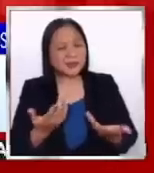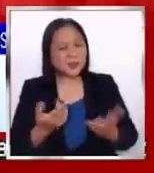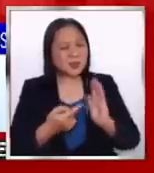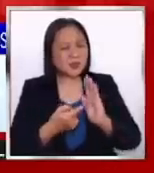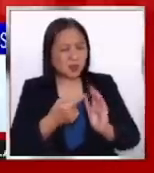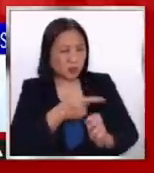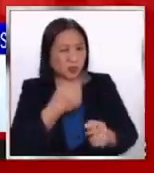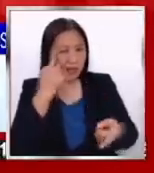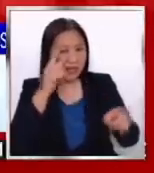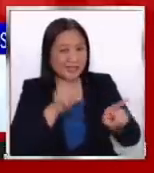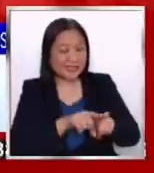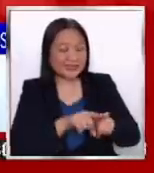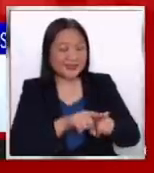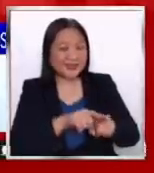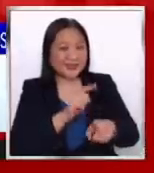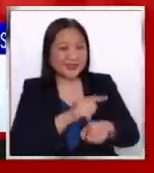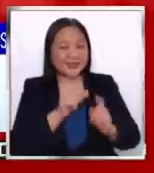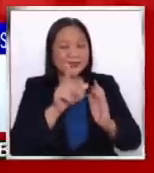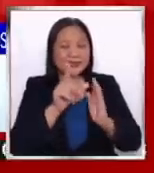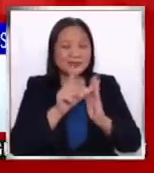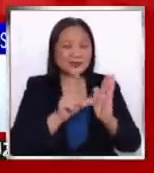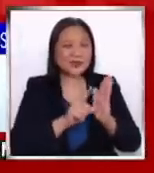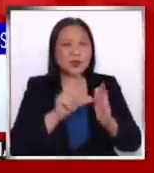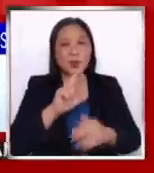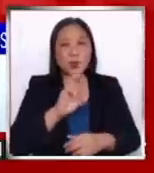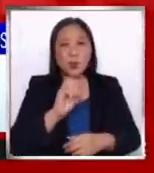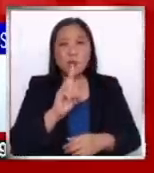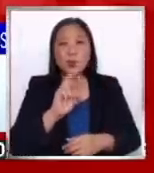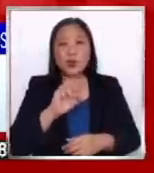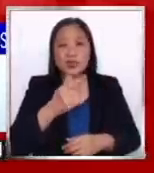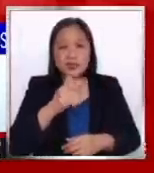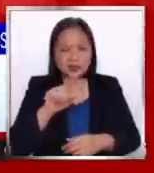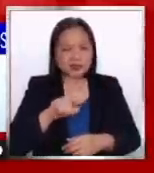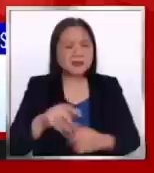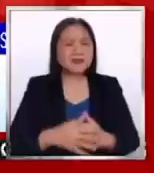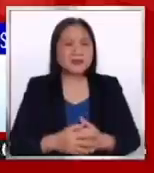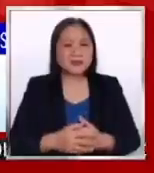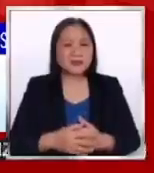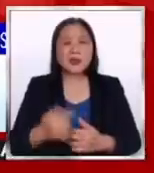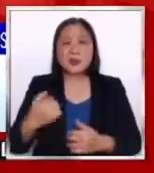Attorney Rodriguez? Well, we were just speaking of our,